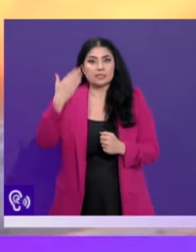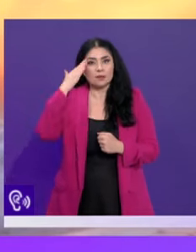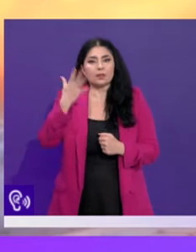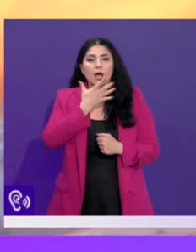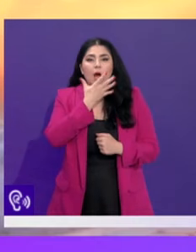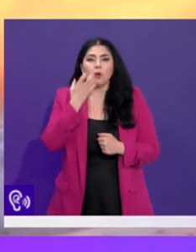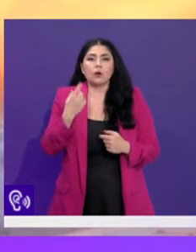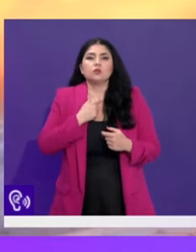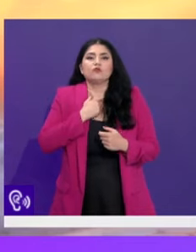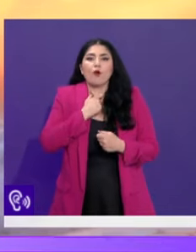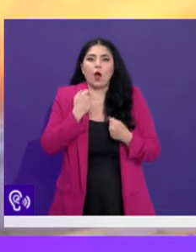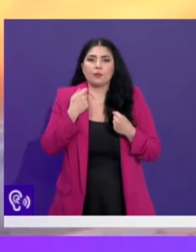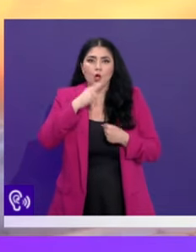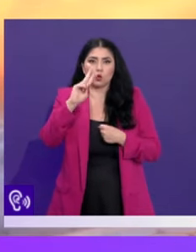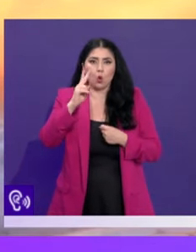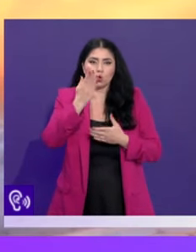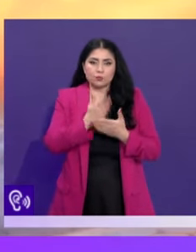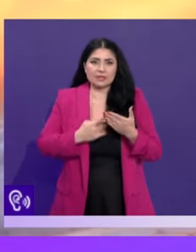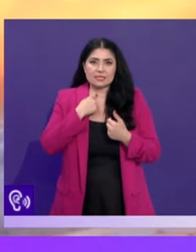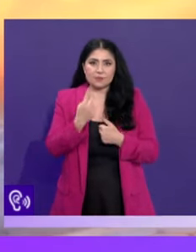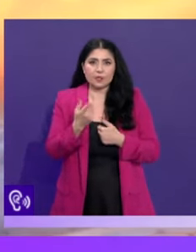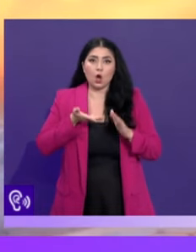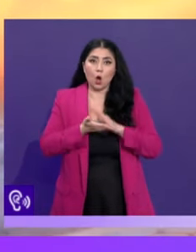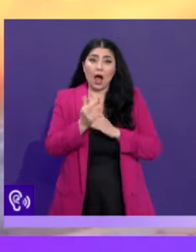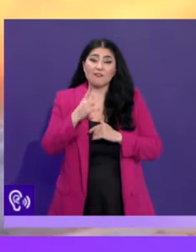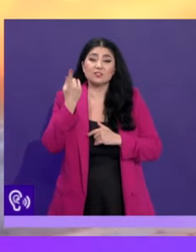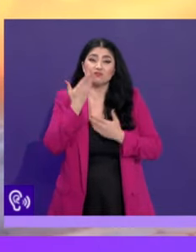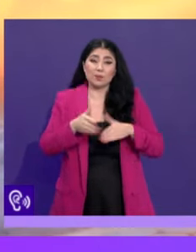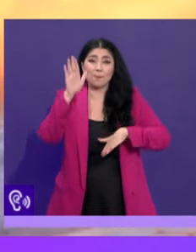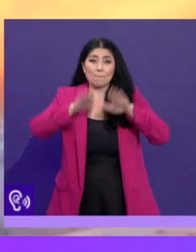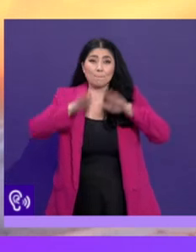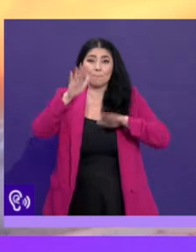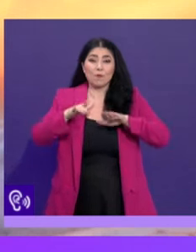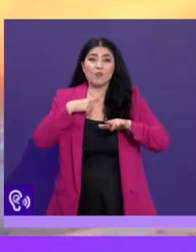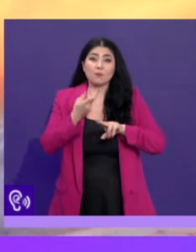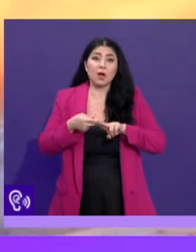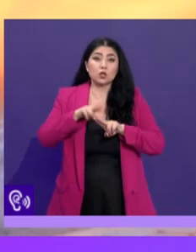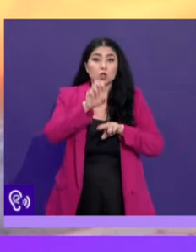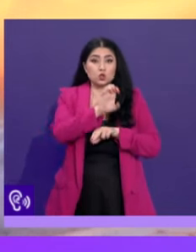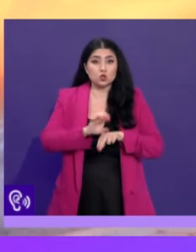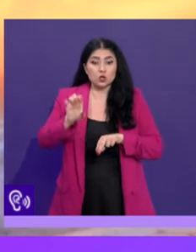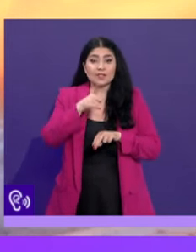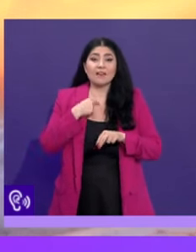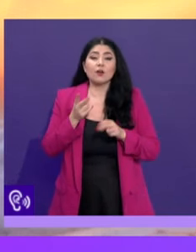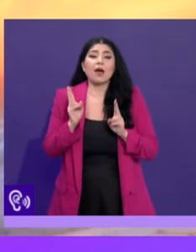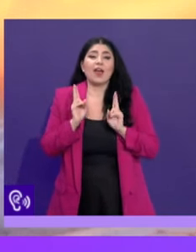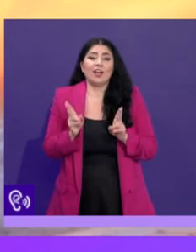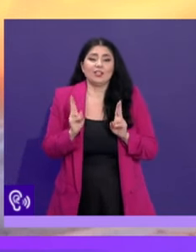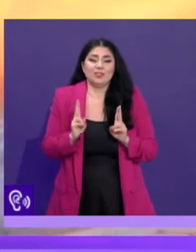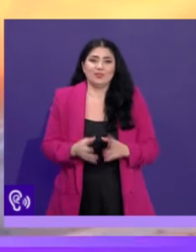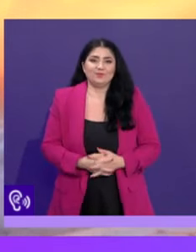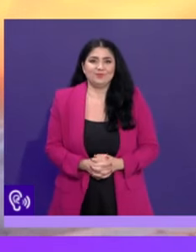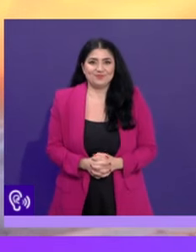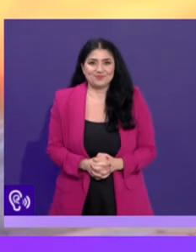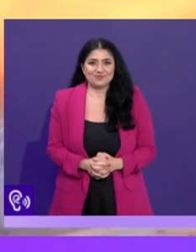căldura sufocantă în a doua parte a săptămânii. În locul caniculei vin ploile, însă, care vor traversa și majoritatea zonelor și vor răcori